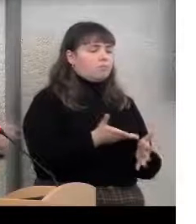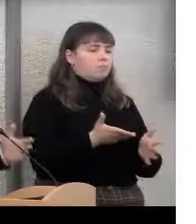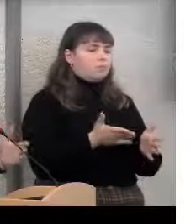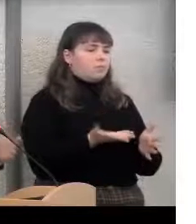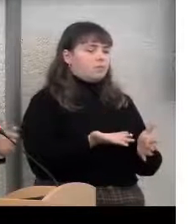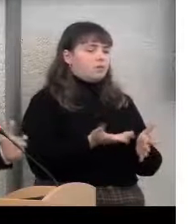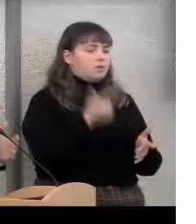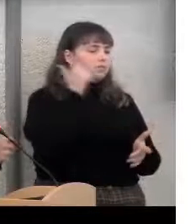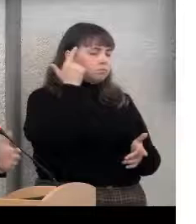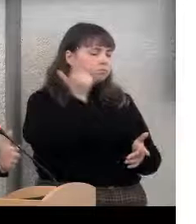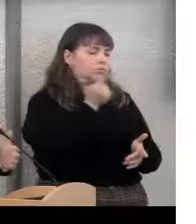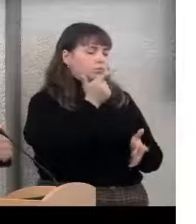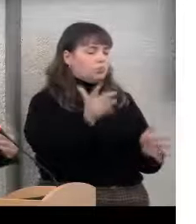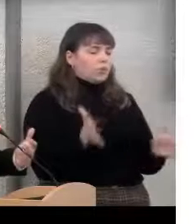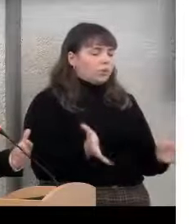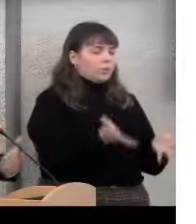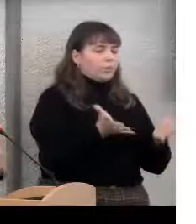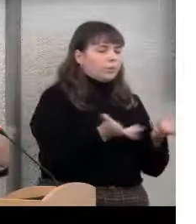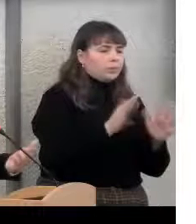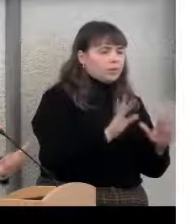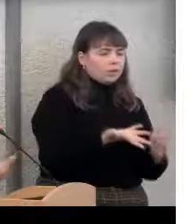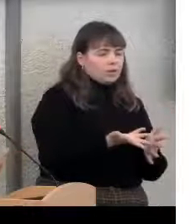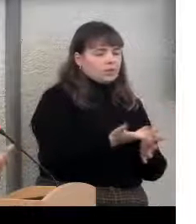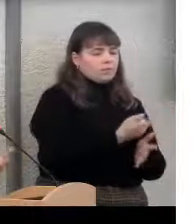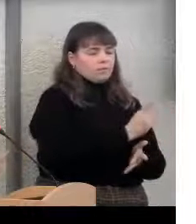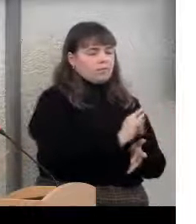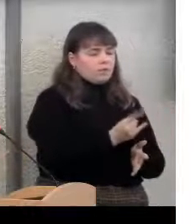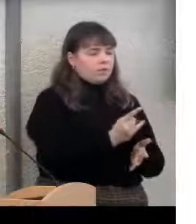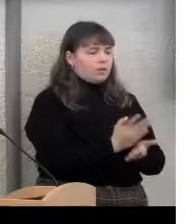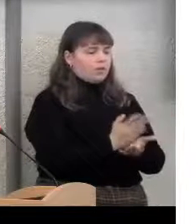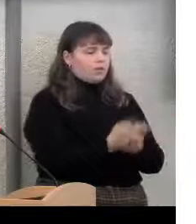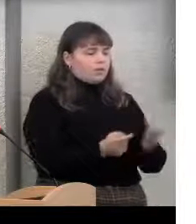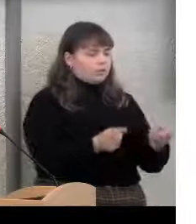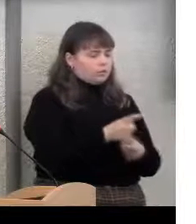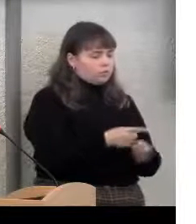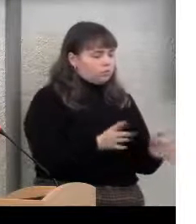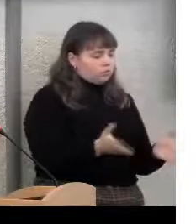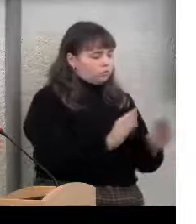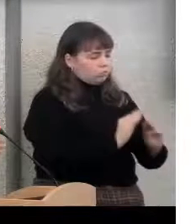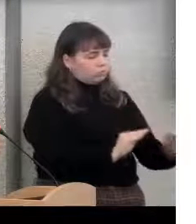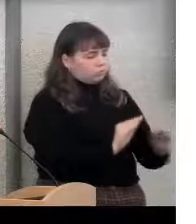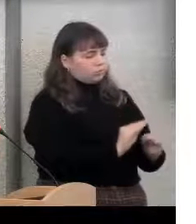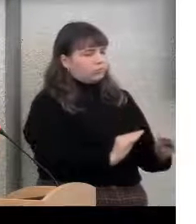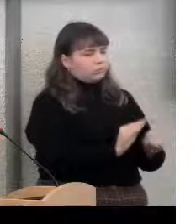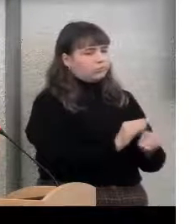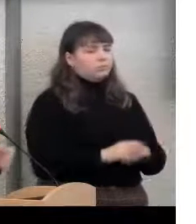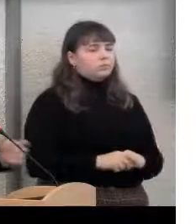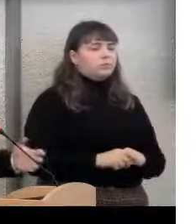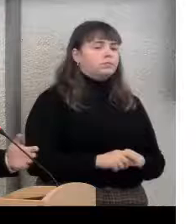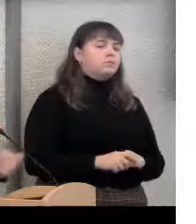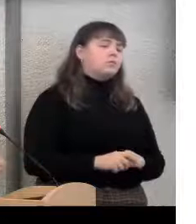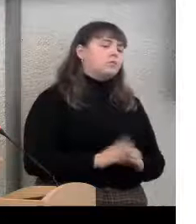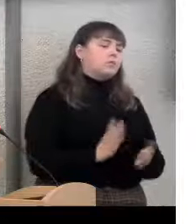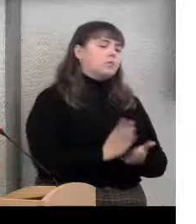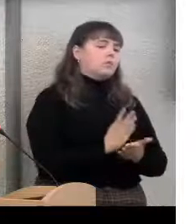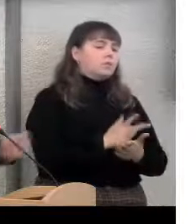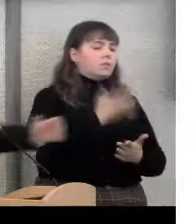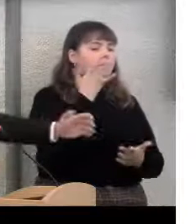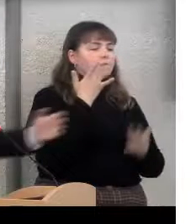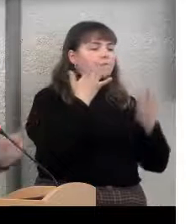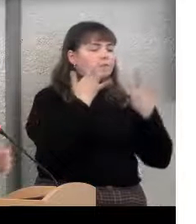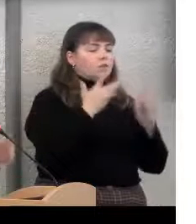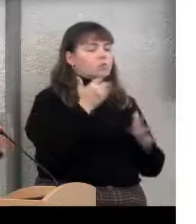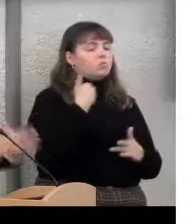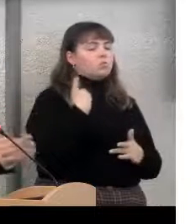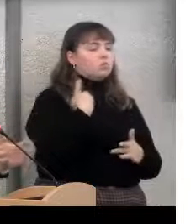nuo pradinių klasių yra mokomi verslumo mokiniai. Tada įvykdame viešą konsultaciją, taigi